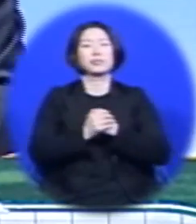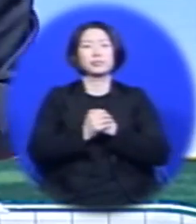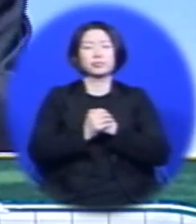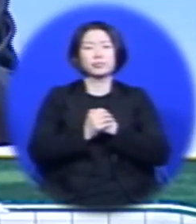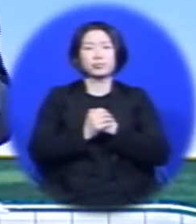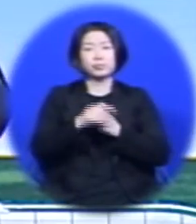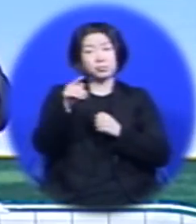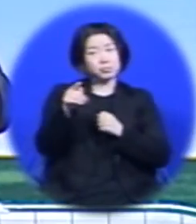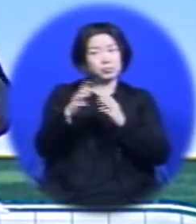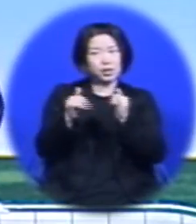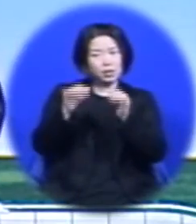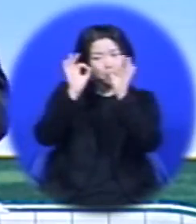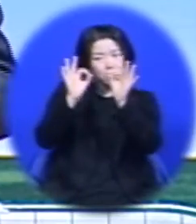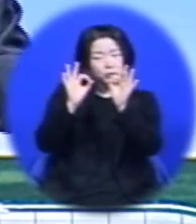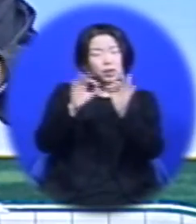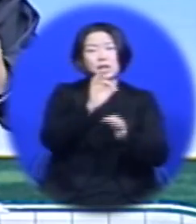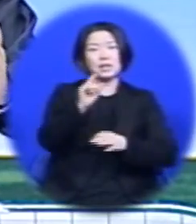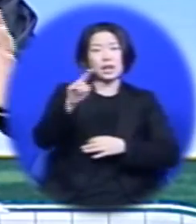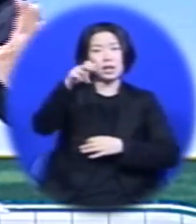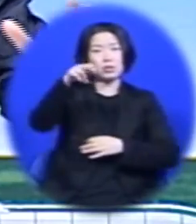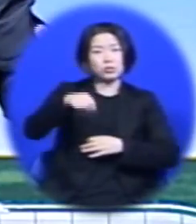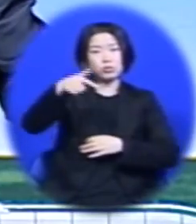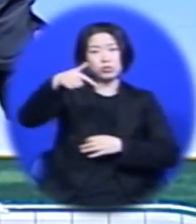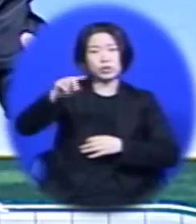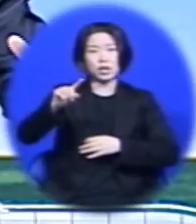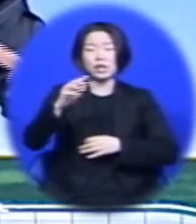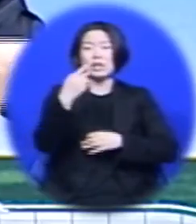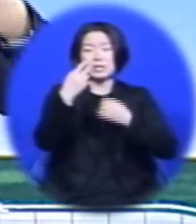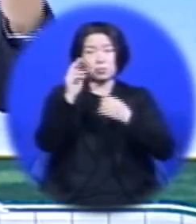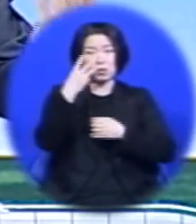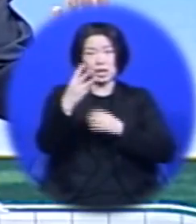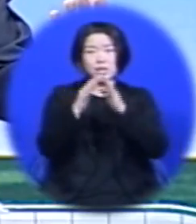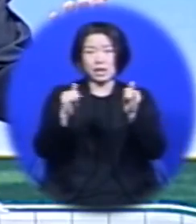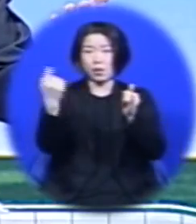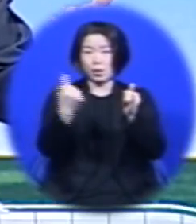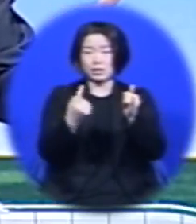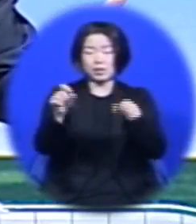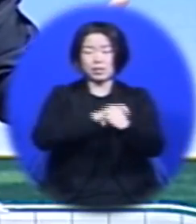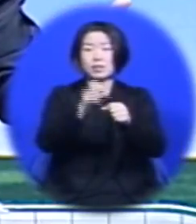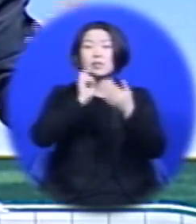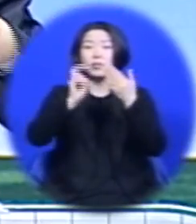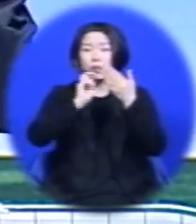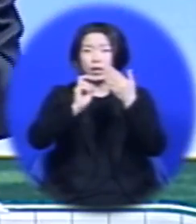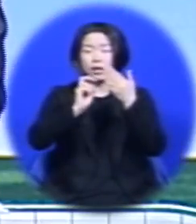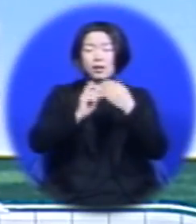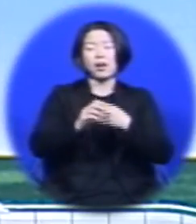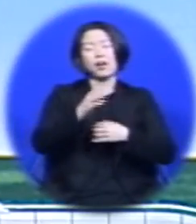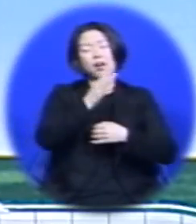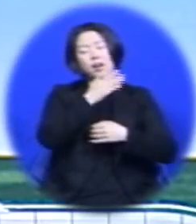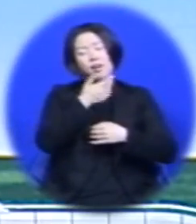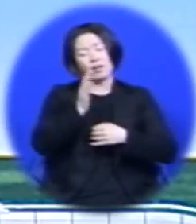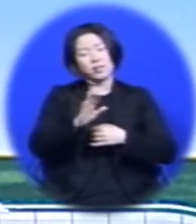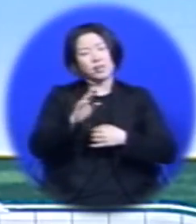뭐 이 사람들은 야쿠자 입니다 야쿠자 인쇄 사람이 나와서 특송을 한다는 거예요 아 그런데 너무나